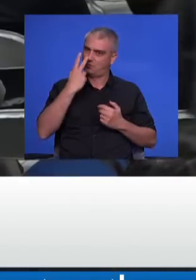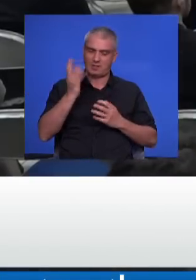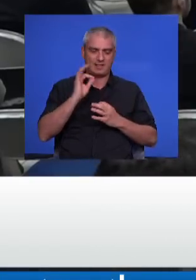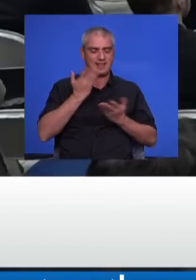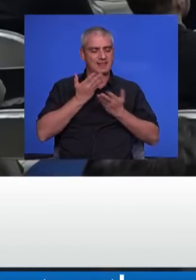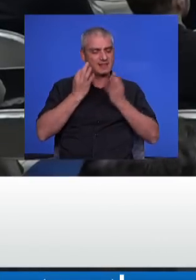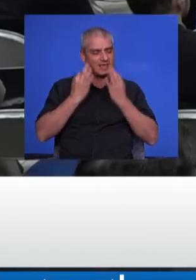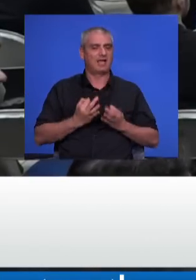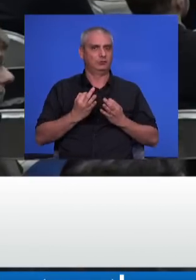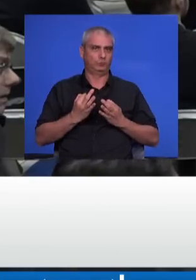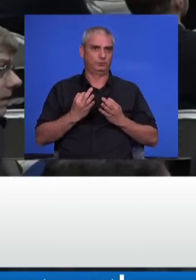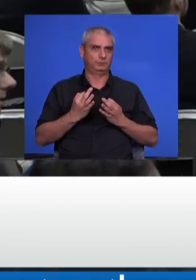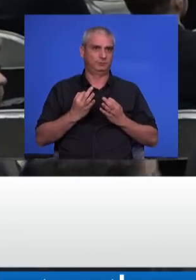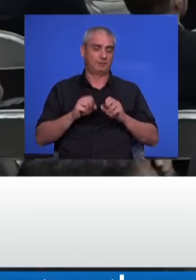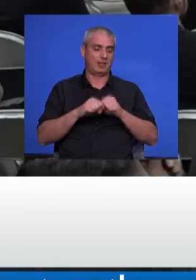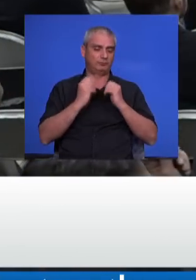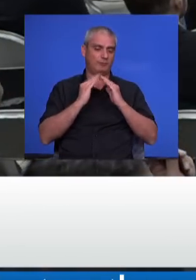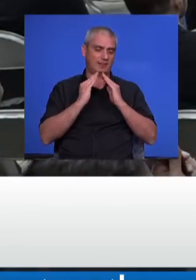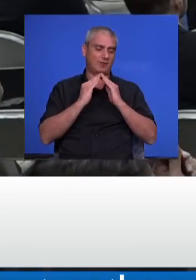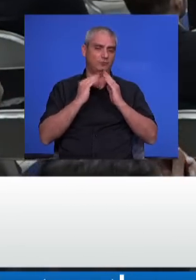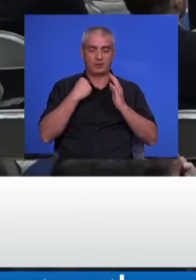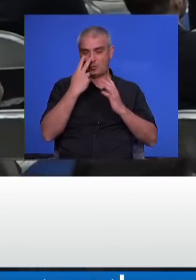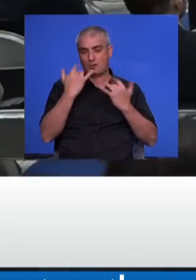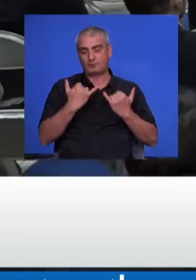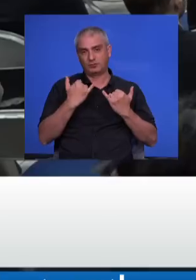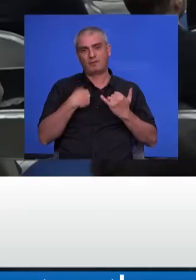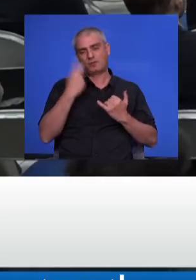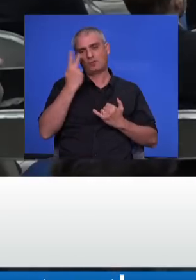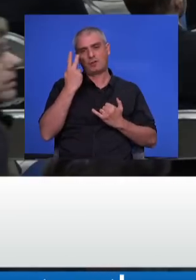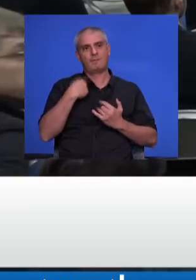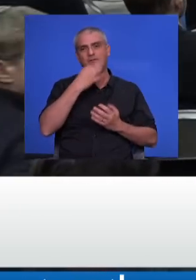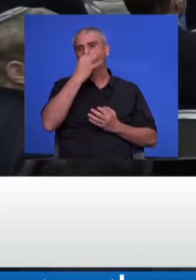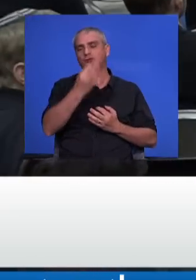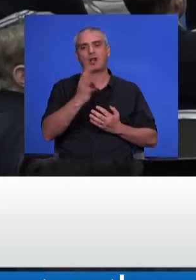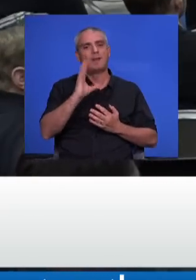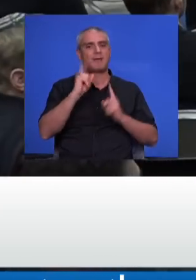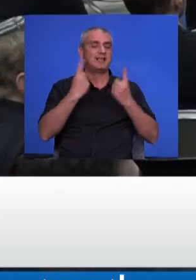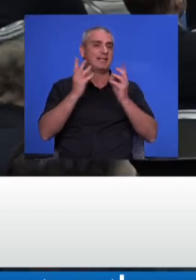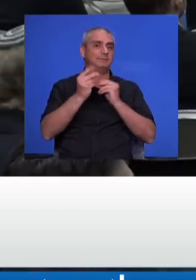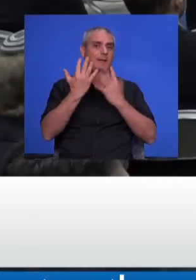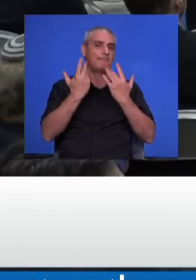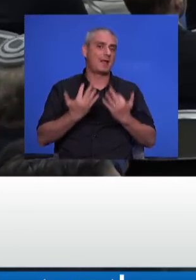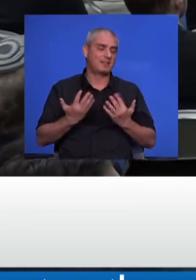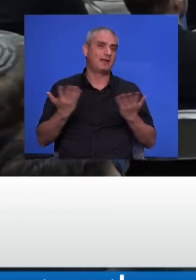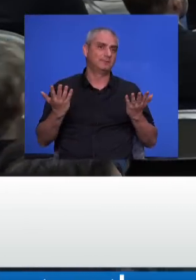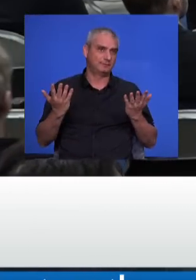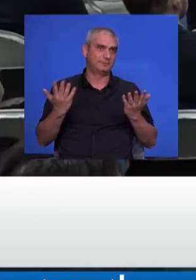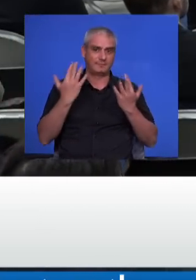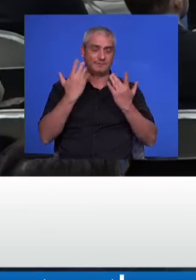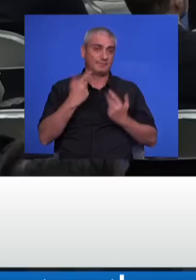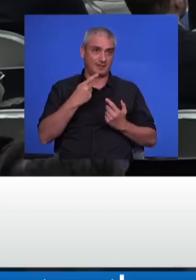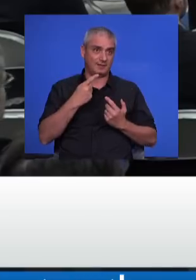התייחסות למשבר הדיור שאנחנו רואים עכשיו. אנחנו כמובן נשאל מה יקרה עם זה, מתי זה יהיה, מתי